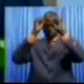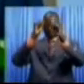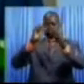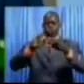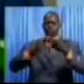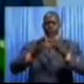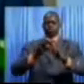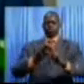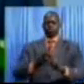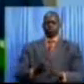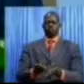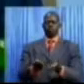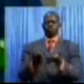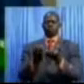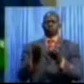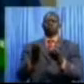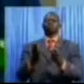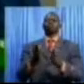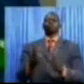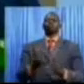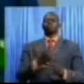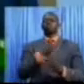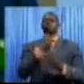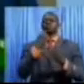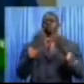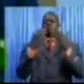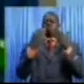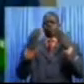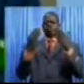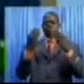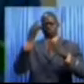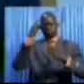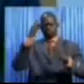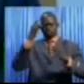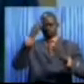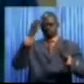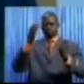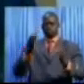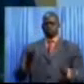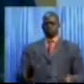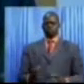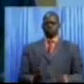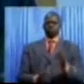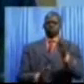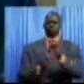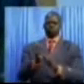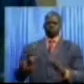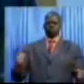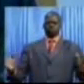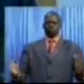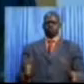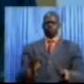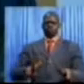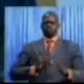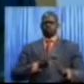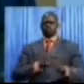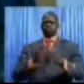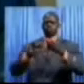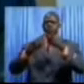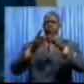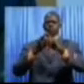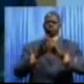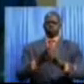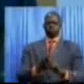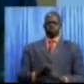plus particulièrement rendre hommage à votre engagement personnel, à insuffler un plus grand dynamisme à notre traité,